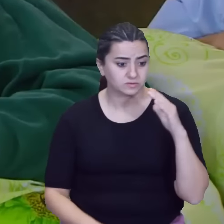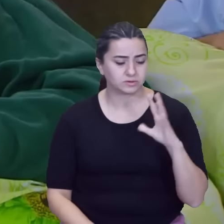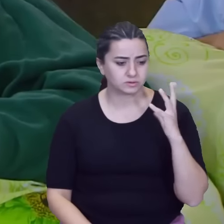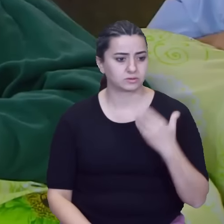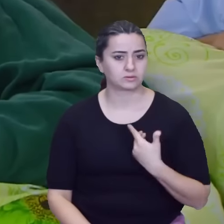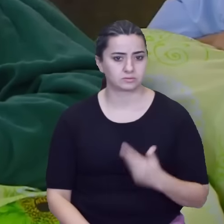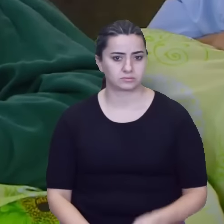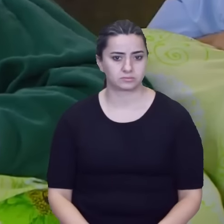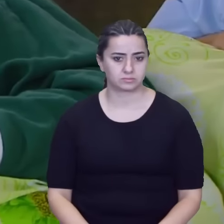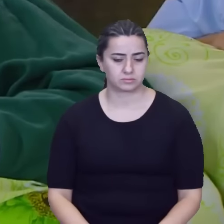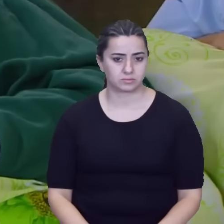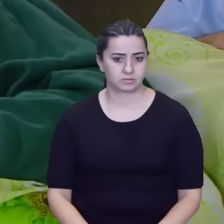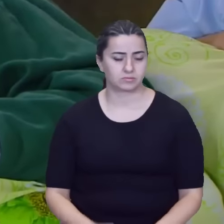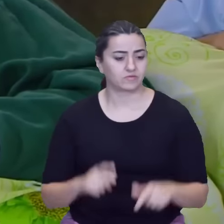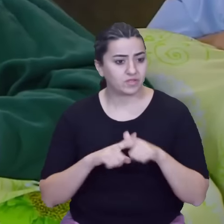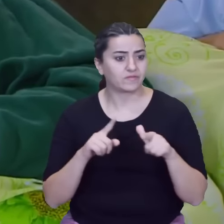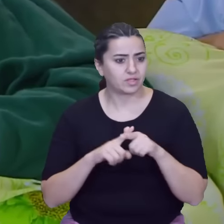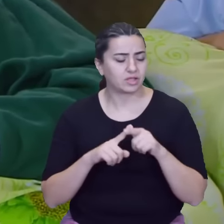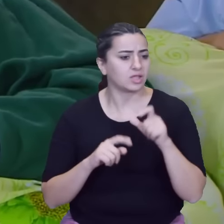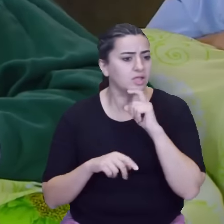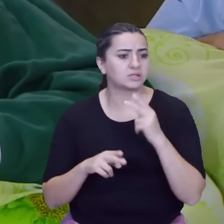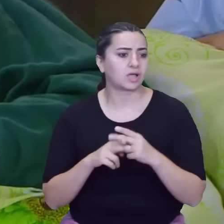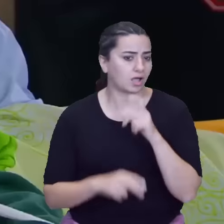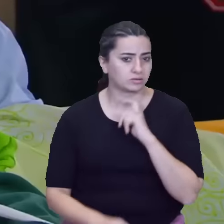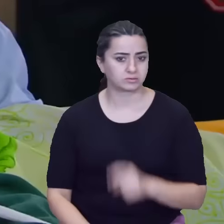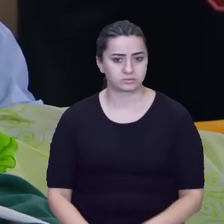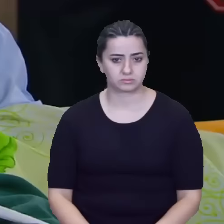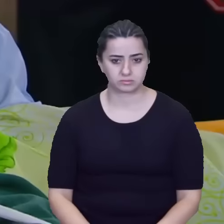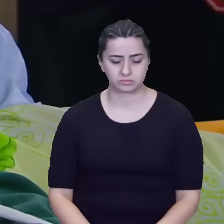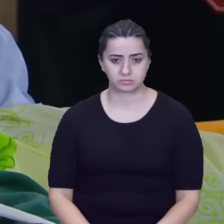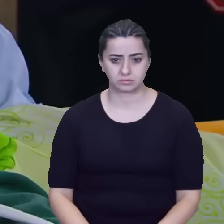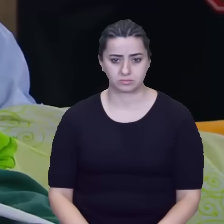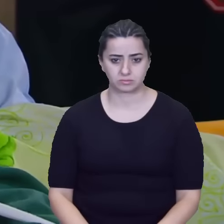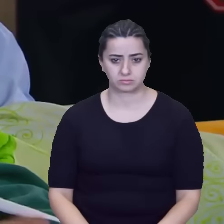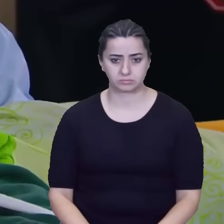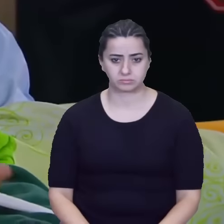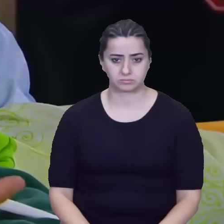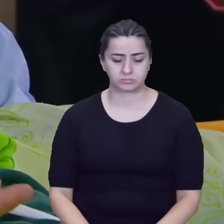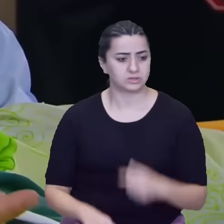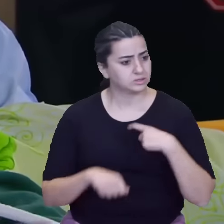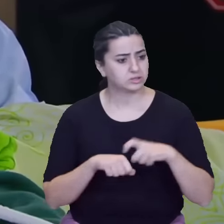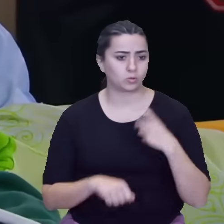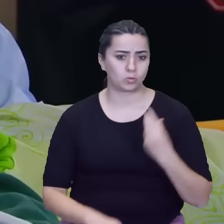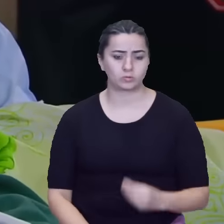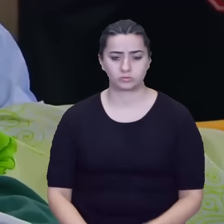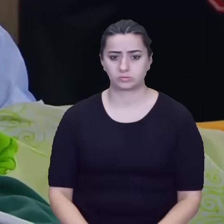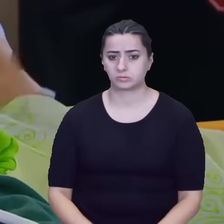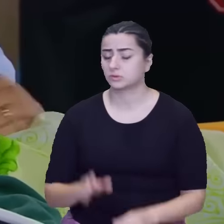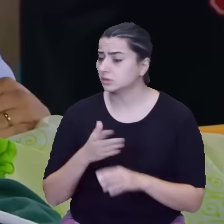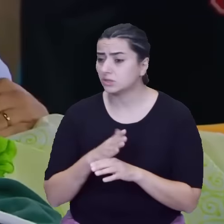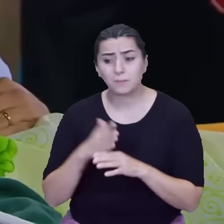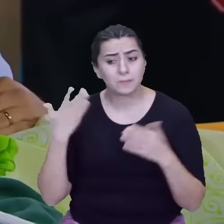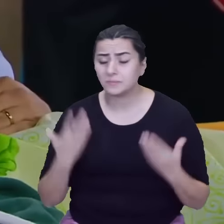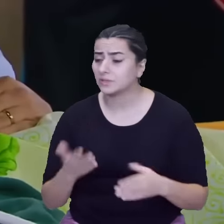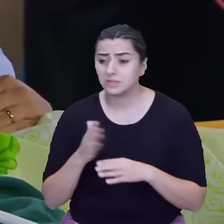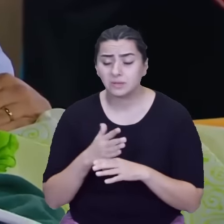saldım ya, Allah Allah. Devamlı Fethi Fethi ismimi yanlış söylüyor ya. Ulan. Sinir oldum ya. Neden yaptın?